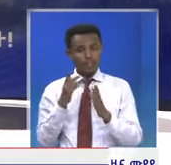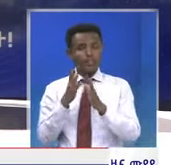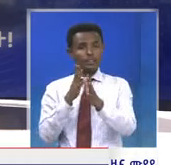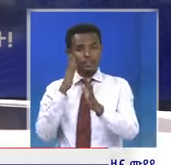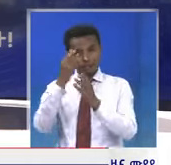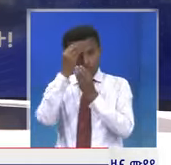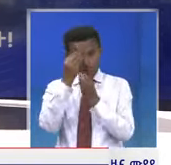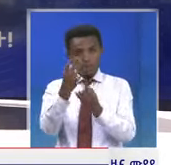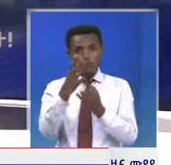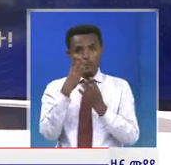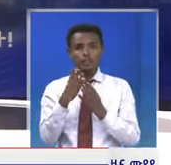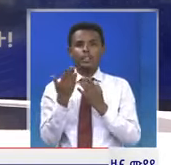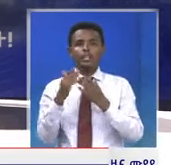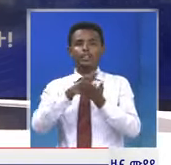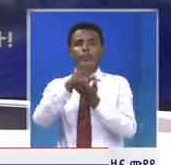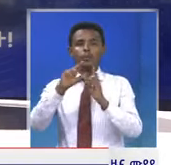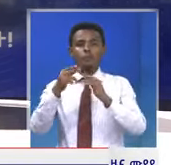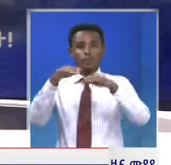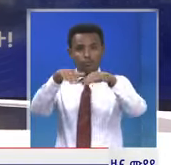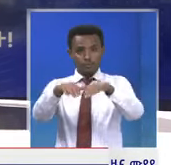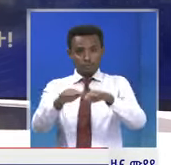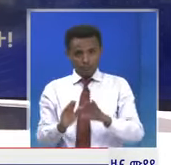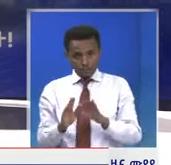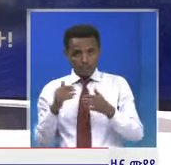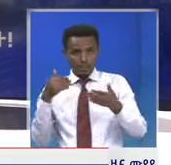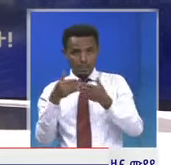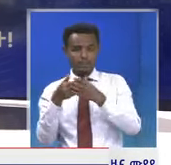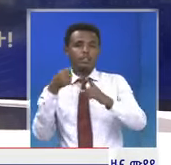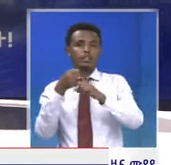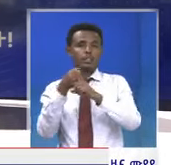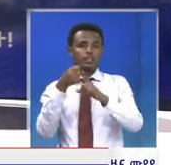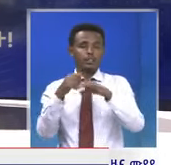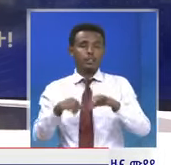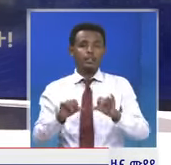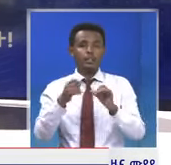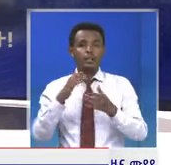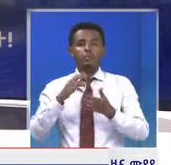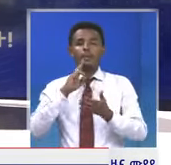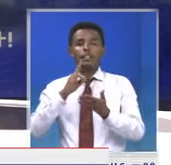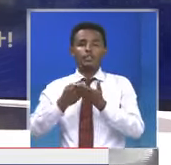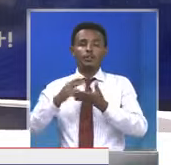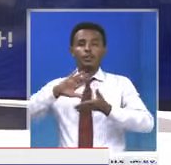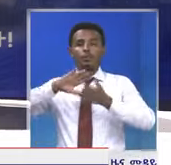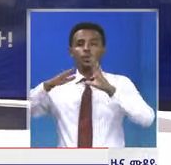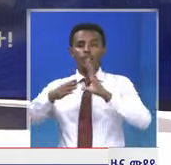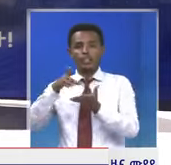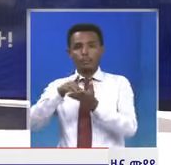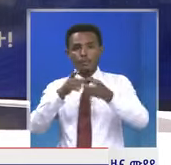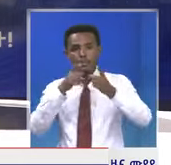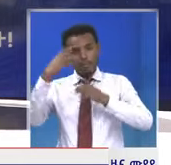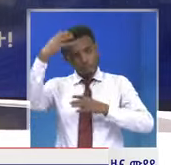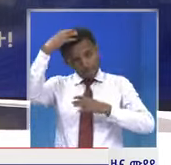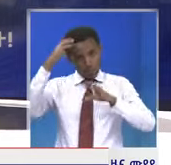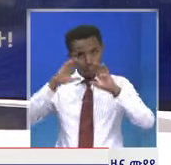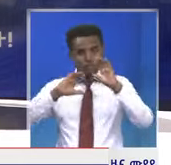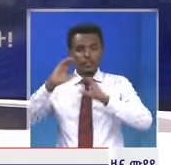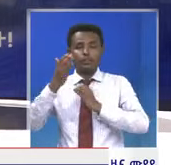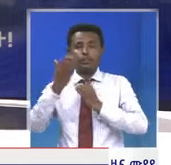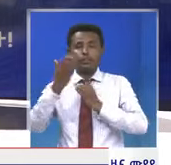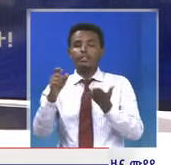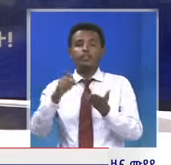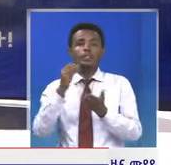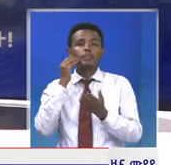መሬት እስኪፈጸም ድረስ ትግላችን ይቀጥላል ብለዋል። መረጃው የጎንደር ከተማ አስተዳደር የመንግስት ኮሙኒኬሽን ጉዳዮች ጽህፈት ቤት ነው። ቴዎድሮስ